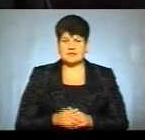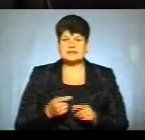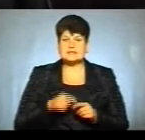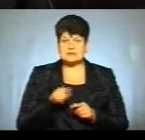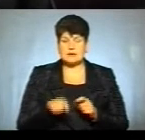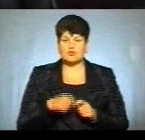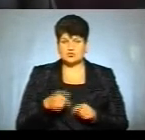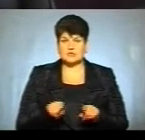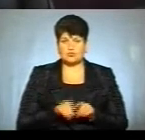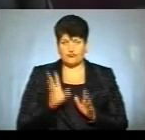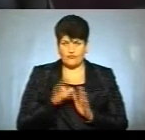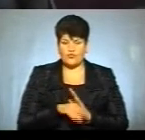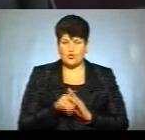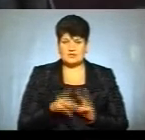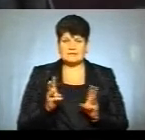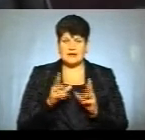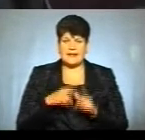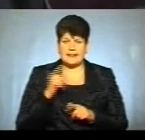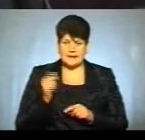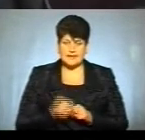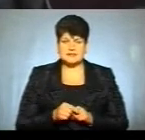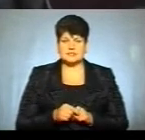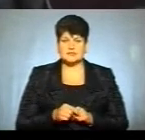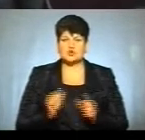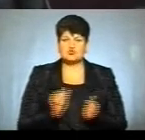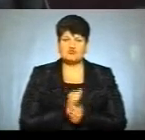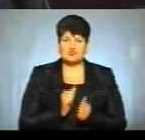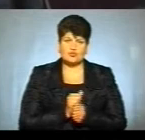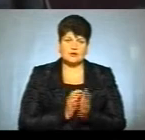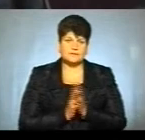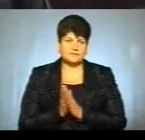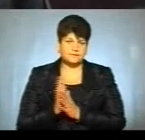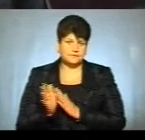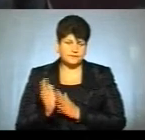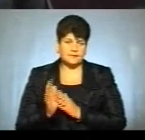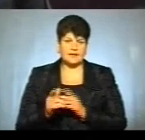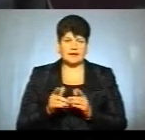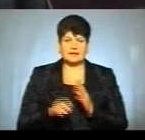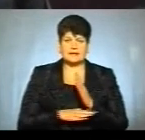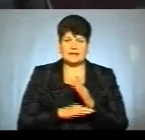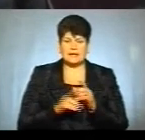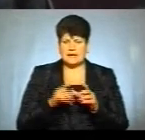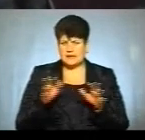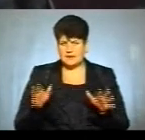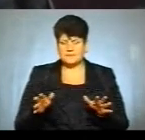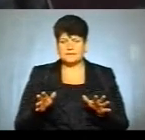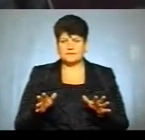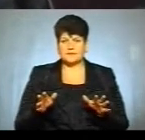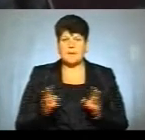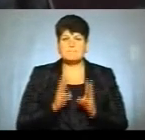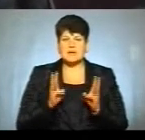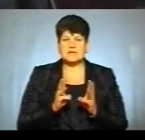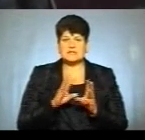порушення також це входить, і запаління листя, сухої рослинності, там, гілля, ну тощо таке. Палити